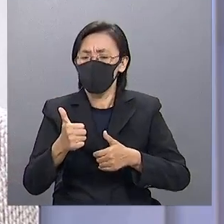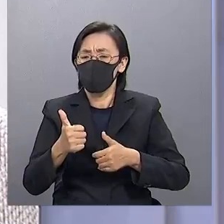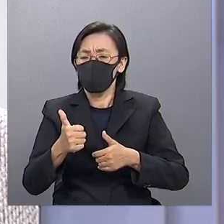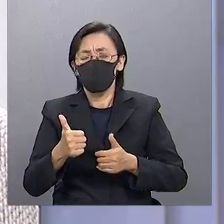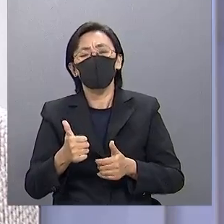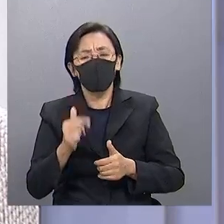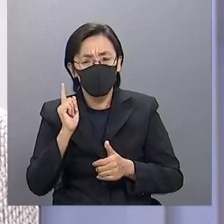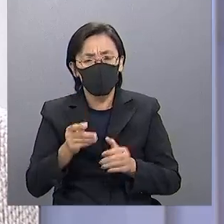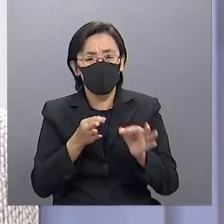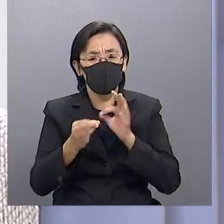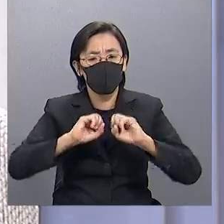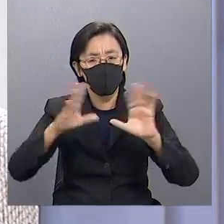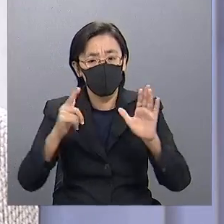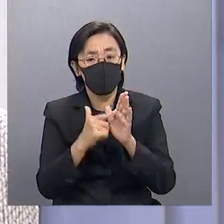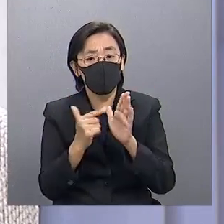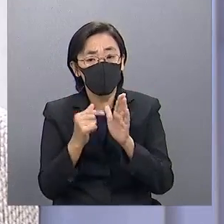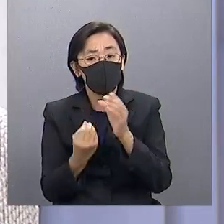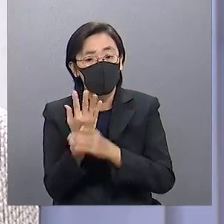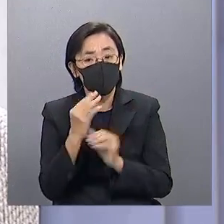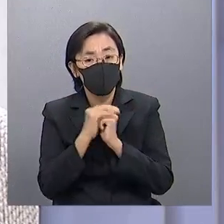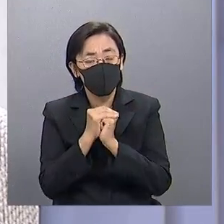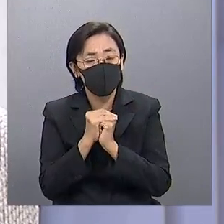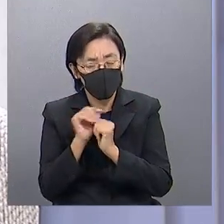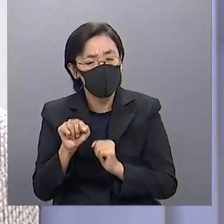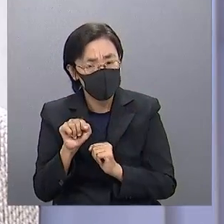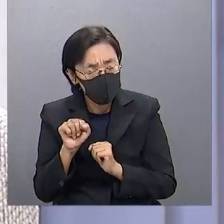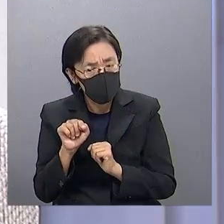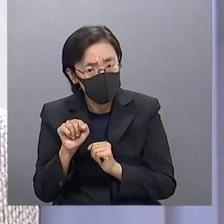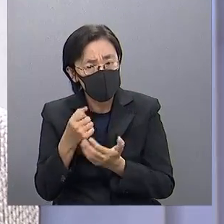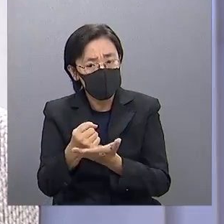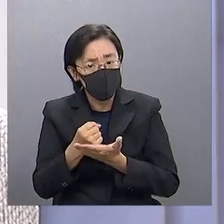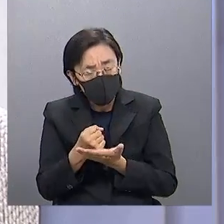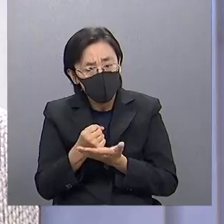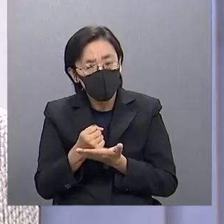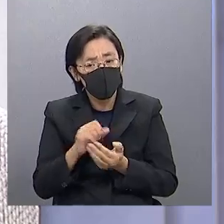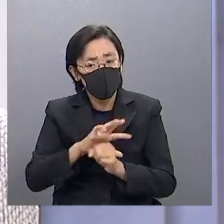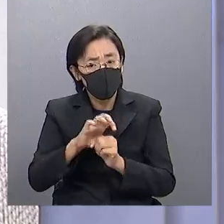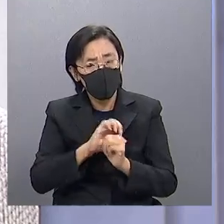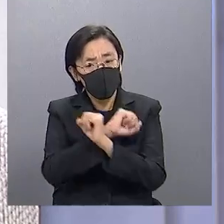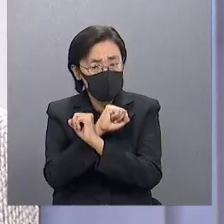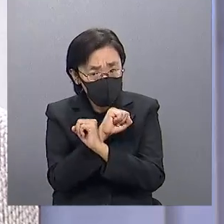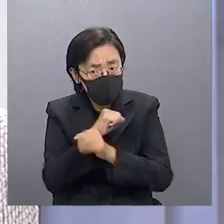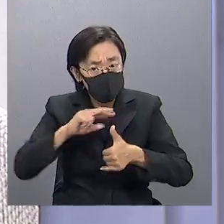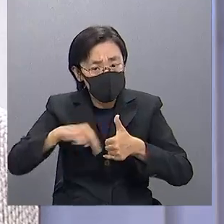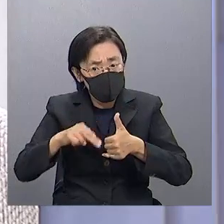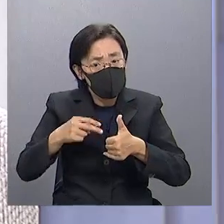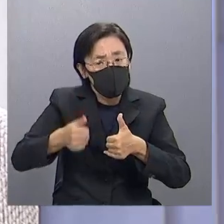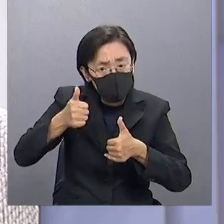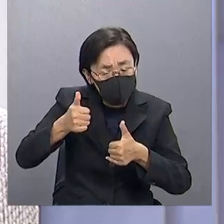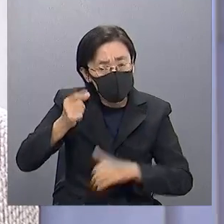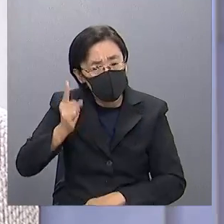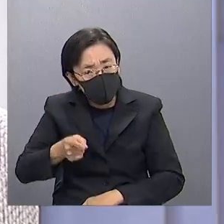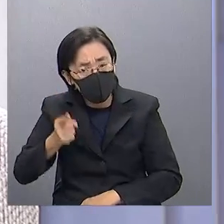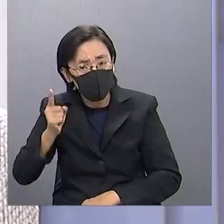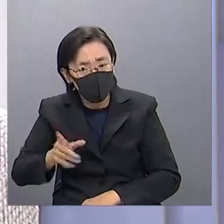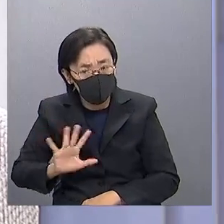ครัวายาเองกมสบักคุในมมนึงแต่จะช่วยป้องกันหอวักษาโควิดได้จริหรอไมอย่างไรนั้นเราจะไปพูคุยกัทางด้